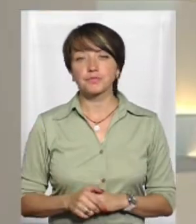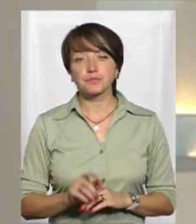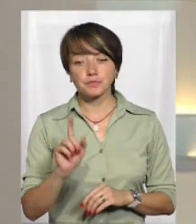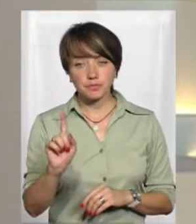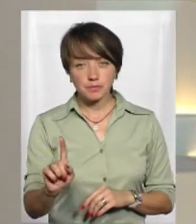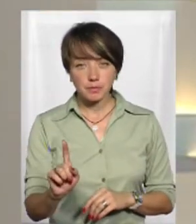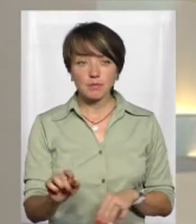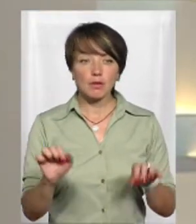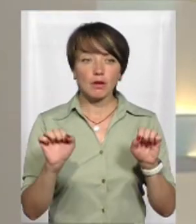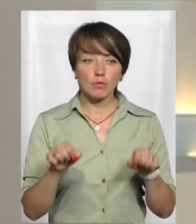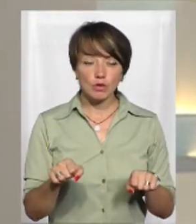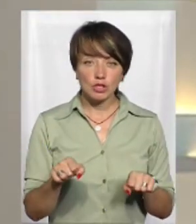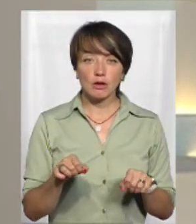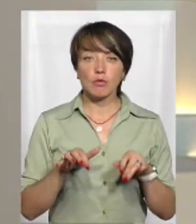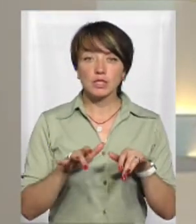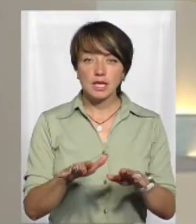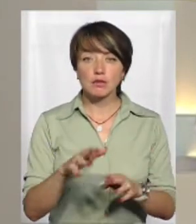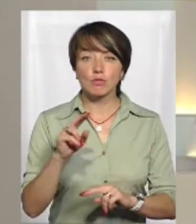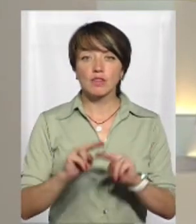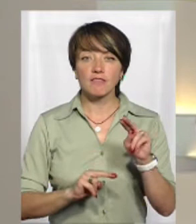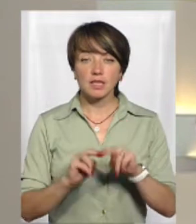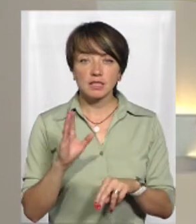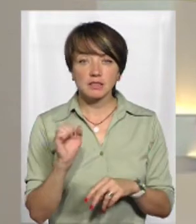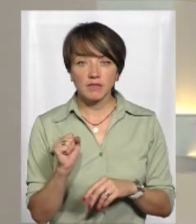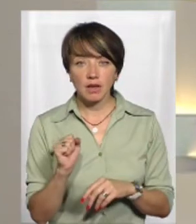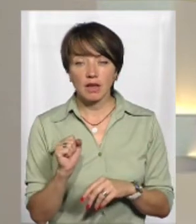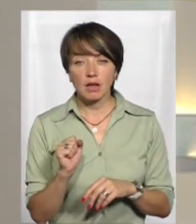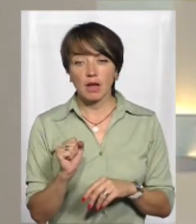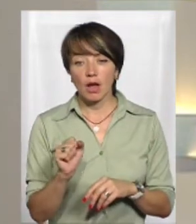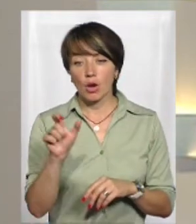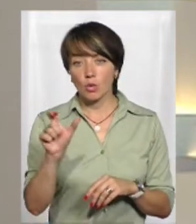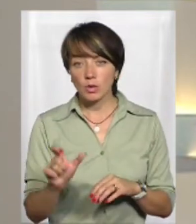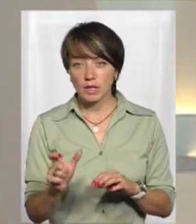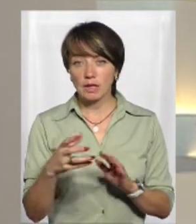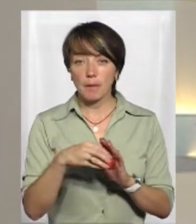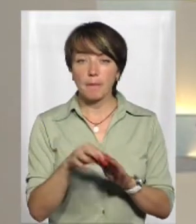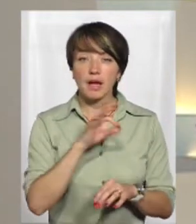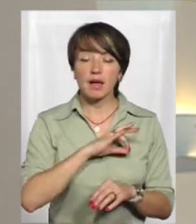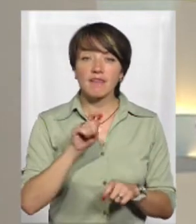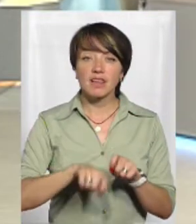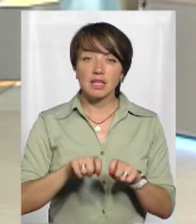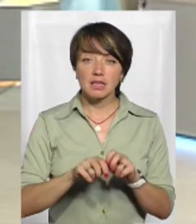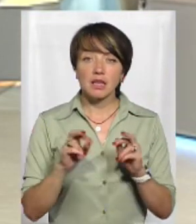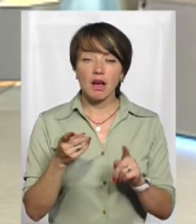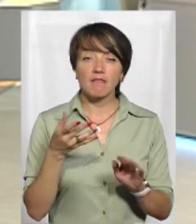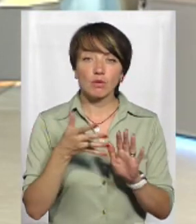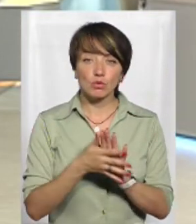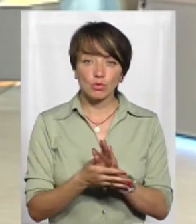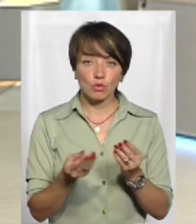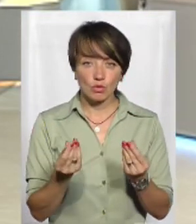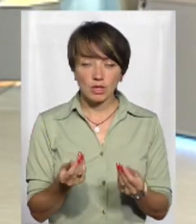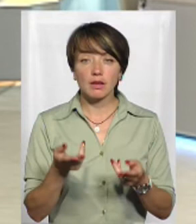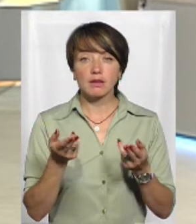а можна в процесі будівництва інвестор перевірити, як використовуються кошти? Звичайно, якщо